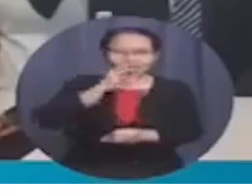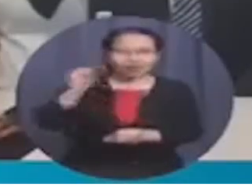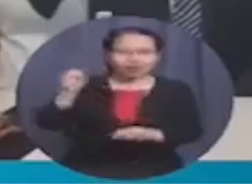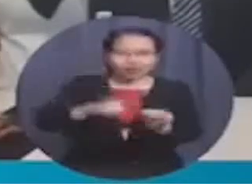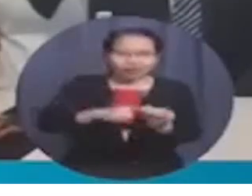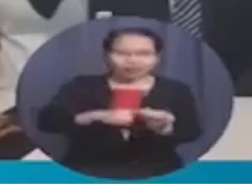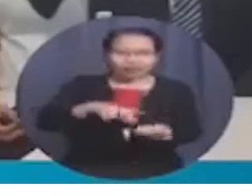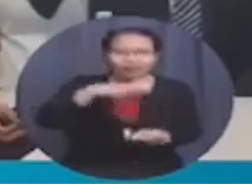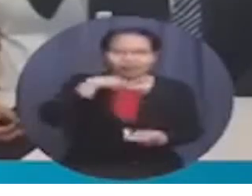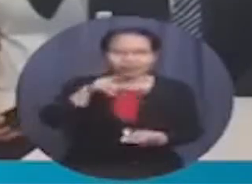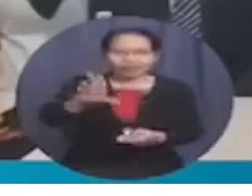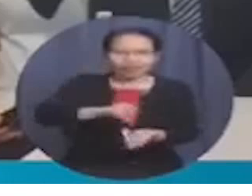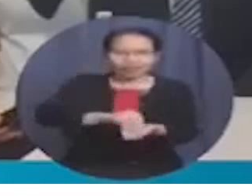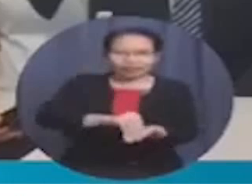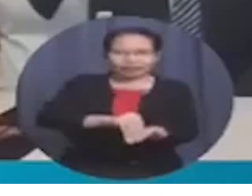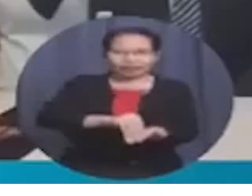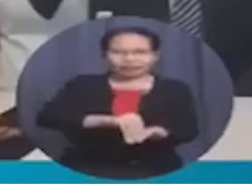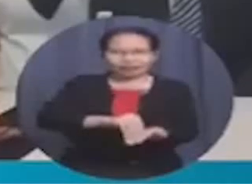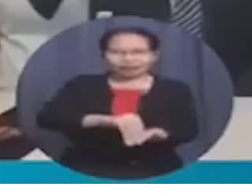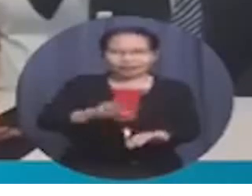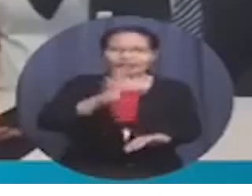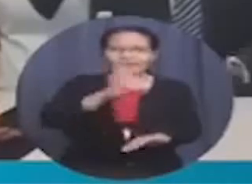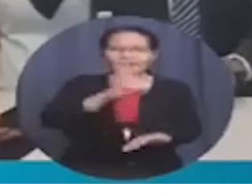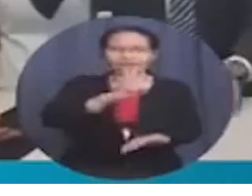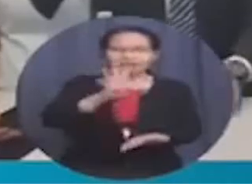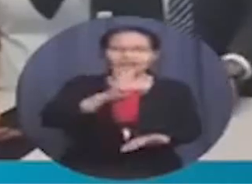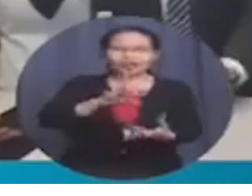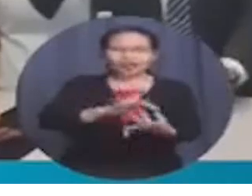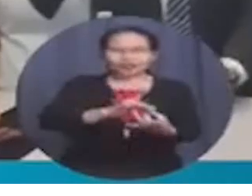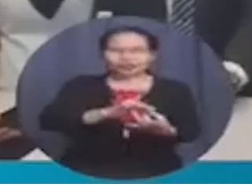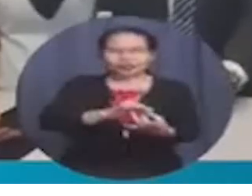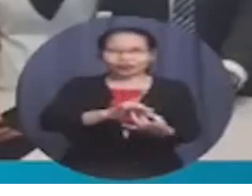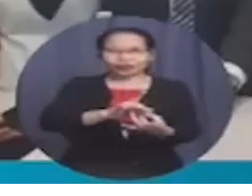palamura. Hindi raw sila gumagaya sa ganun, ha? Nagsasalita